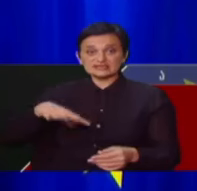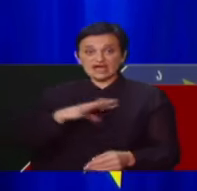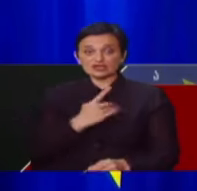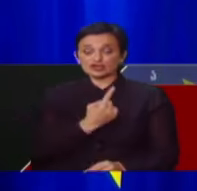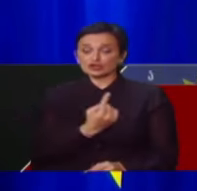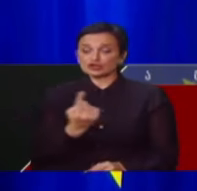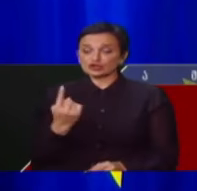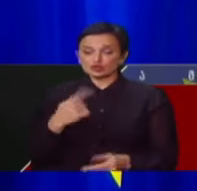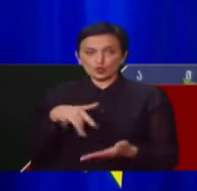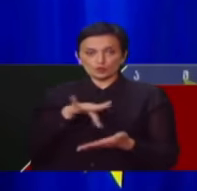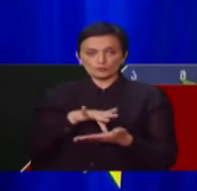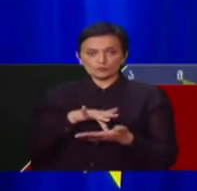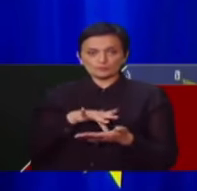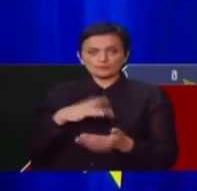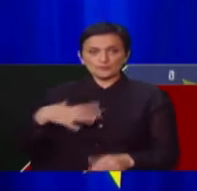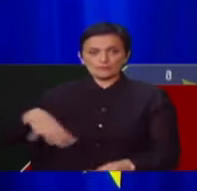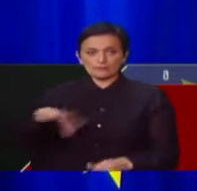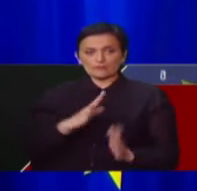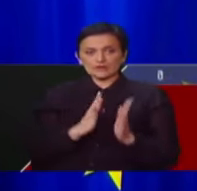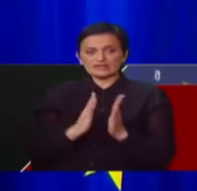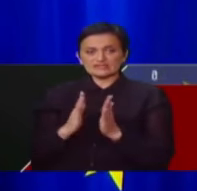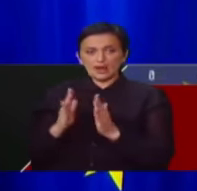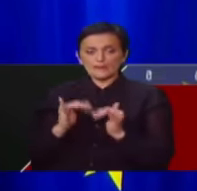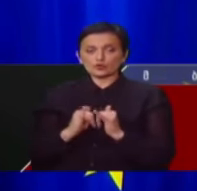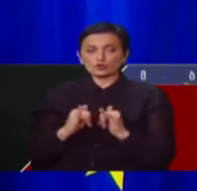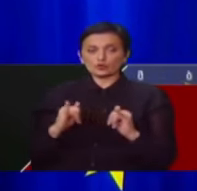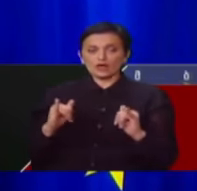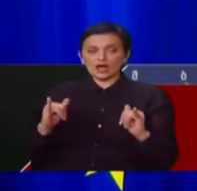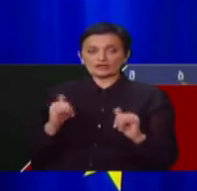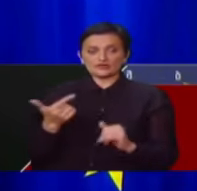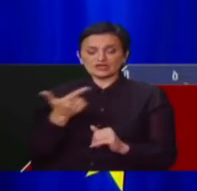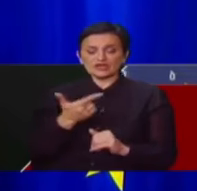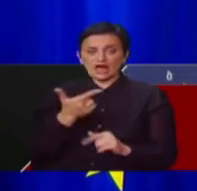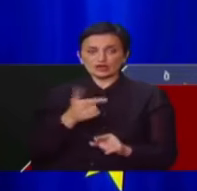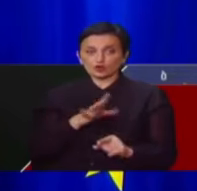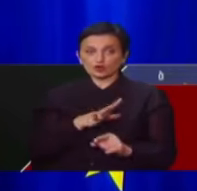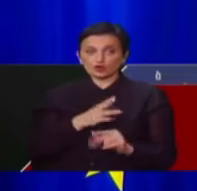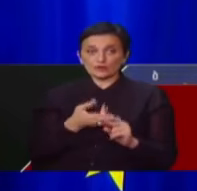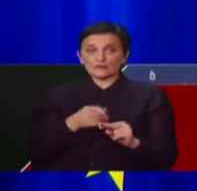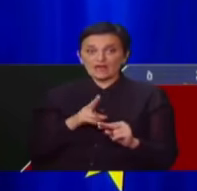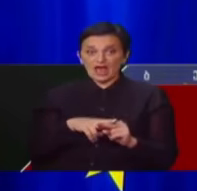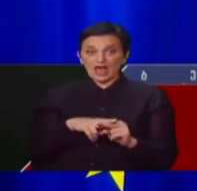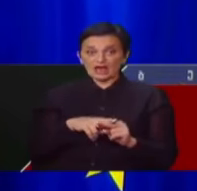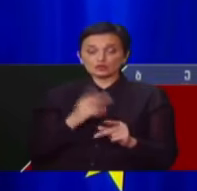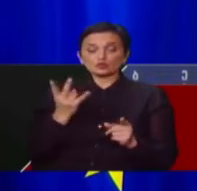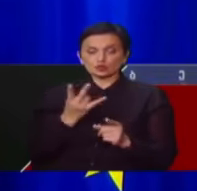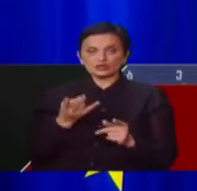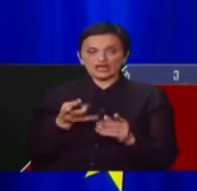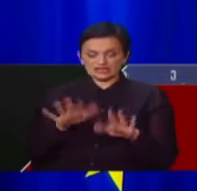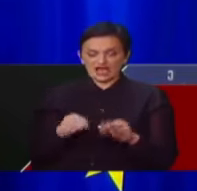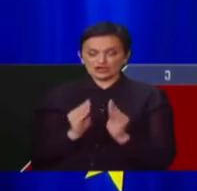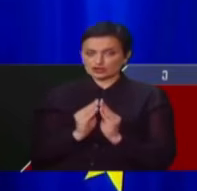თითოეული მოქალაქის და ქვეყნის სტაბილური განვითარების გარანტია იყო და ეს ასეც უნდა